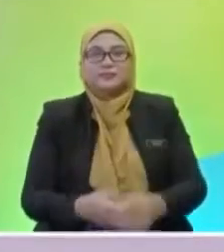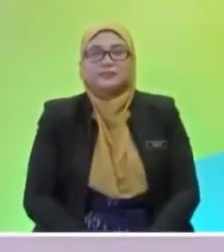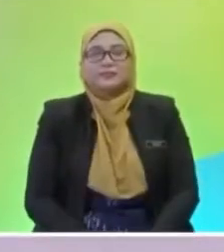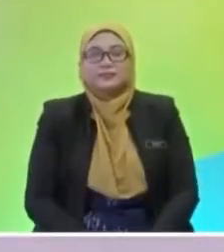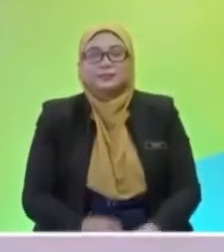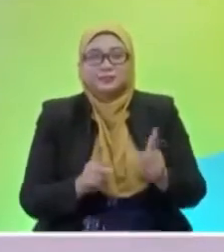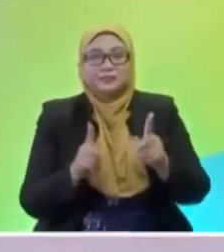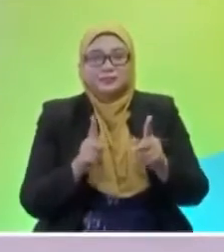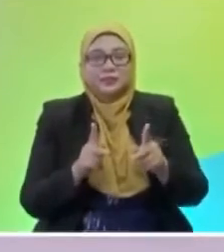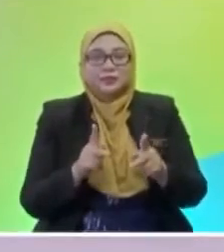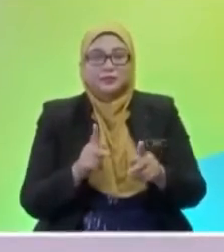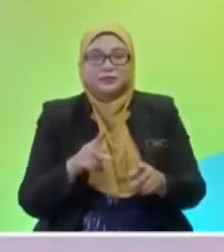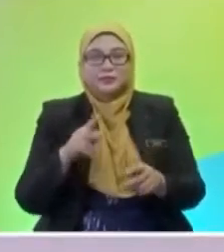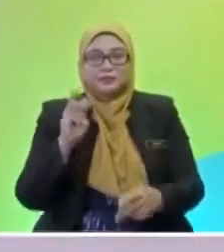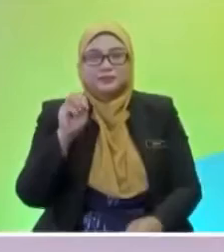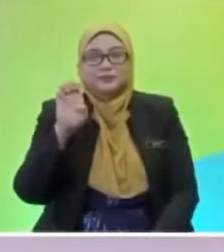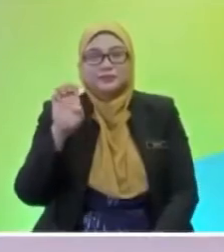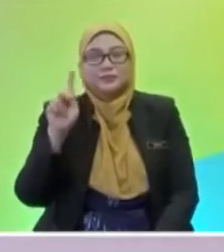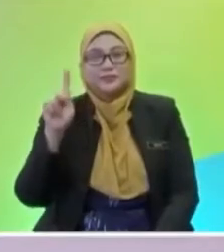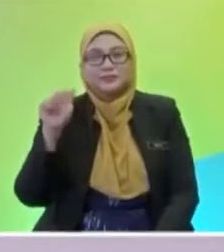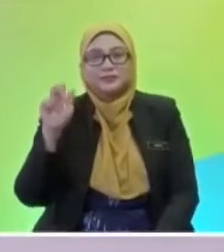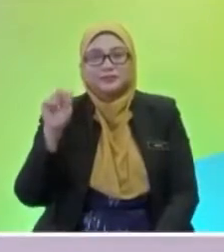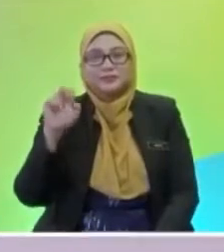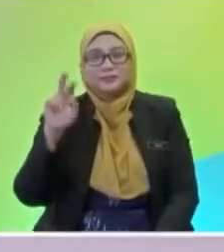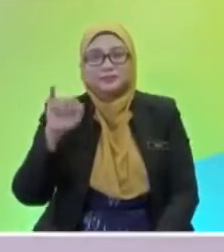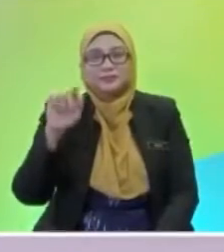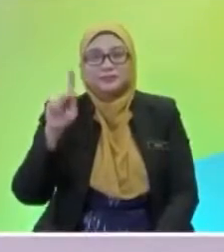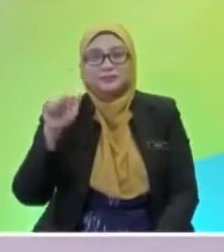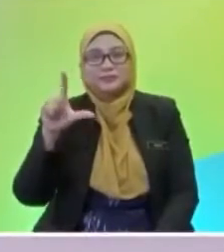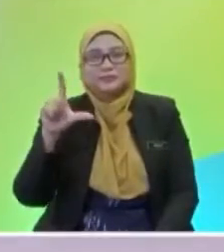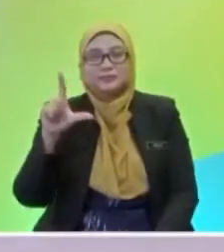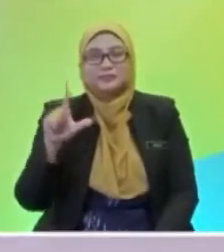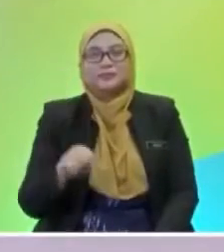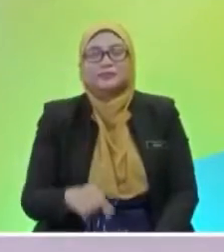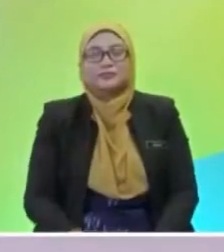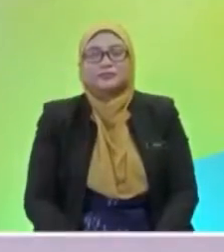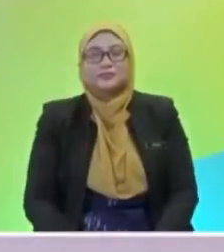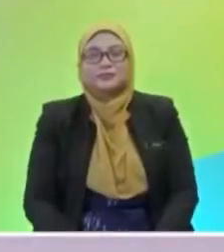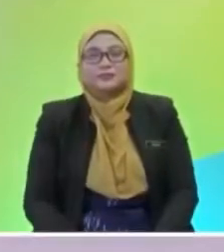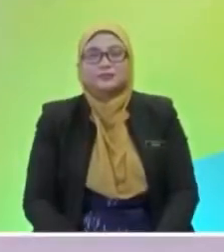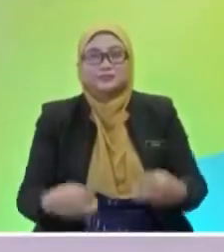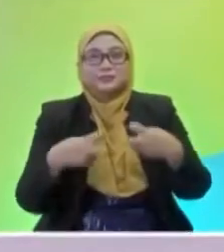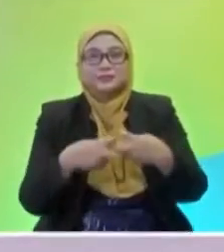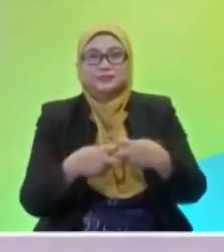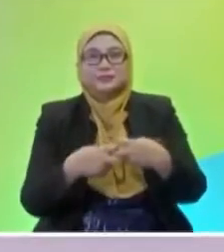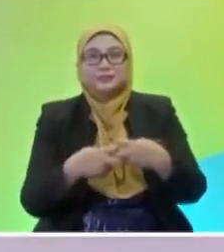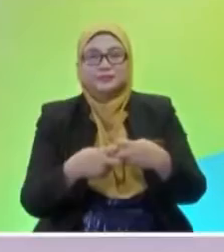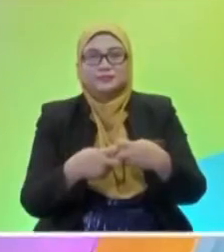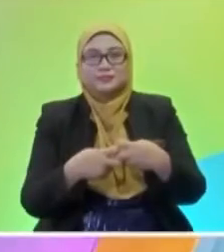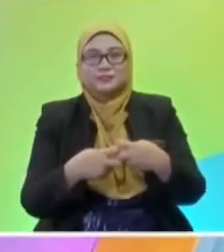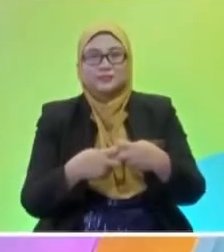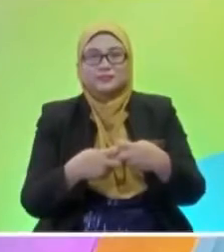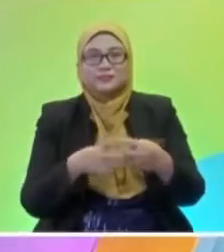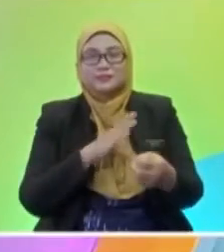kalau mekanikal komponen elektronik. Elektrik dan mekanikal. Elektrik